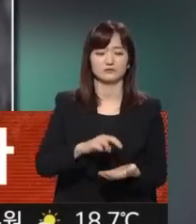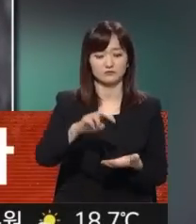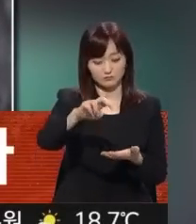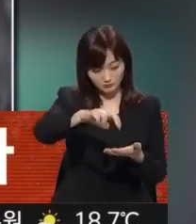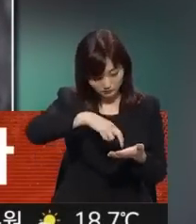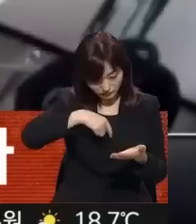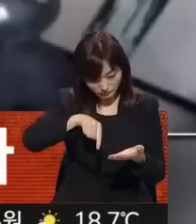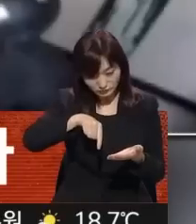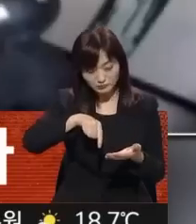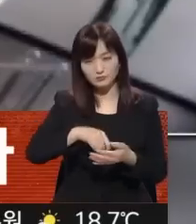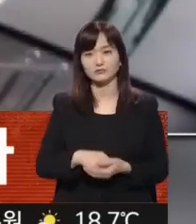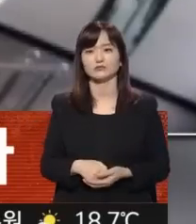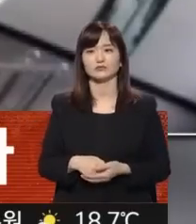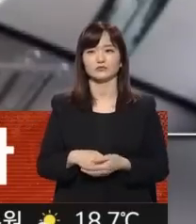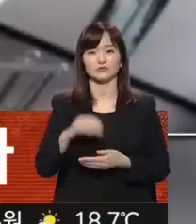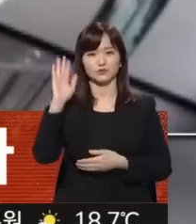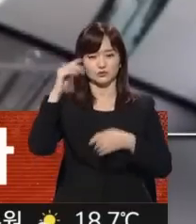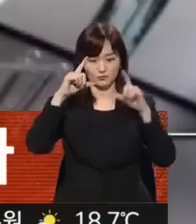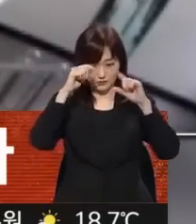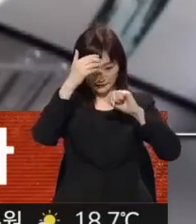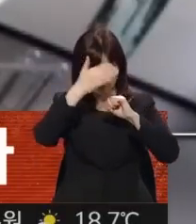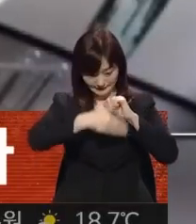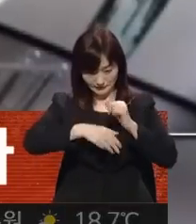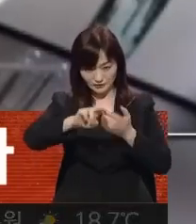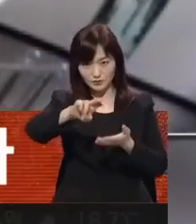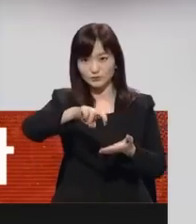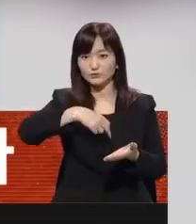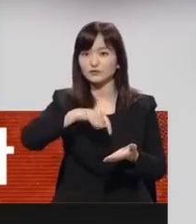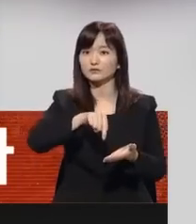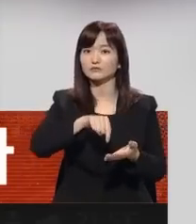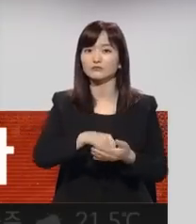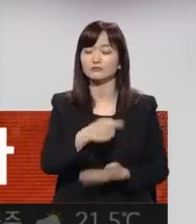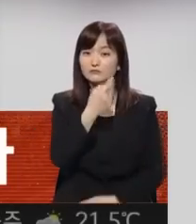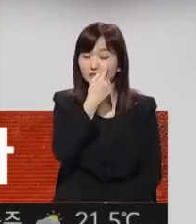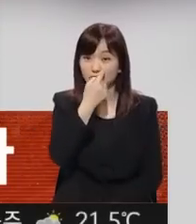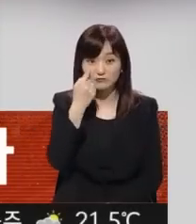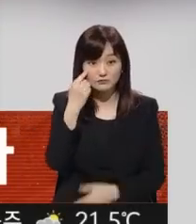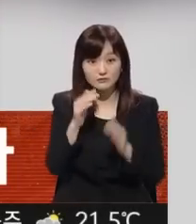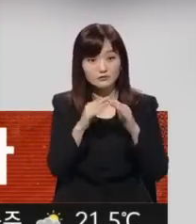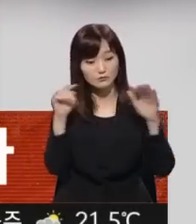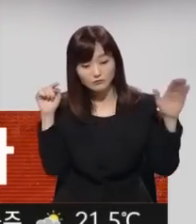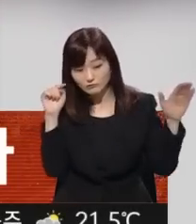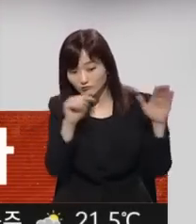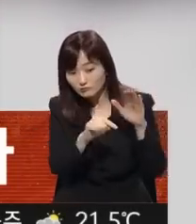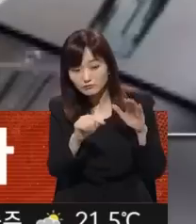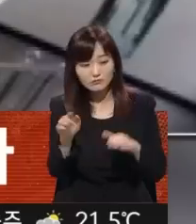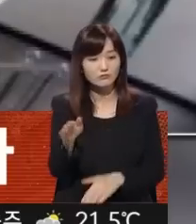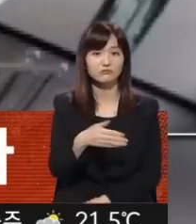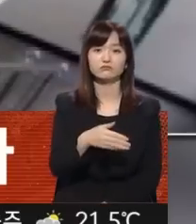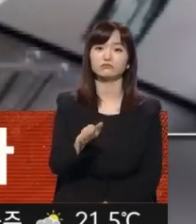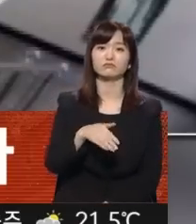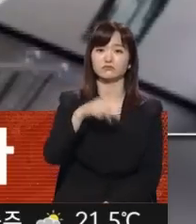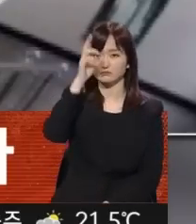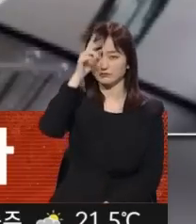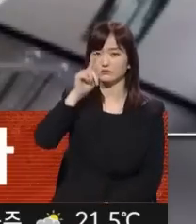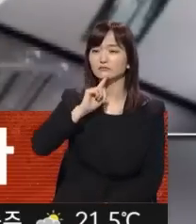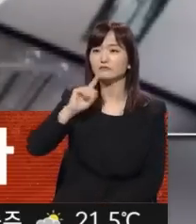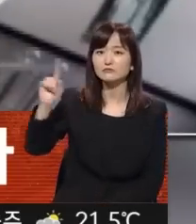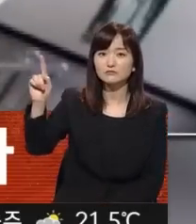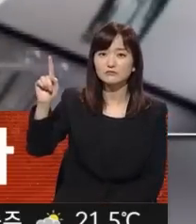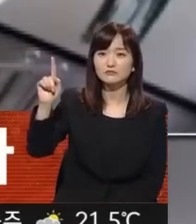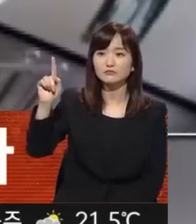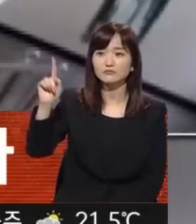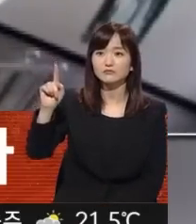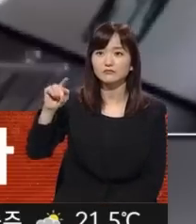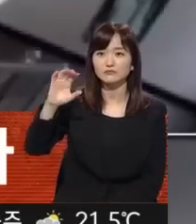그리고 요즘 사진까지 찍어서 보내주지 않습니까 그걸 확인해 보고 집에 갔더니 아무것도 없는 거예요 바로 경찰에 신기하고